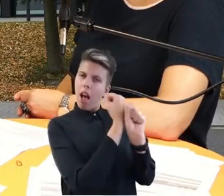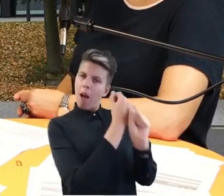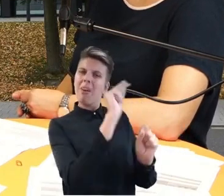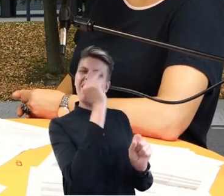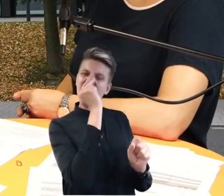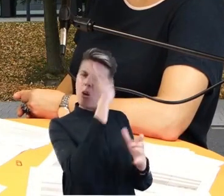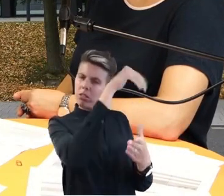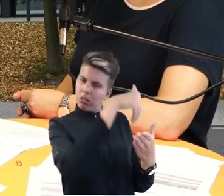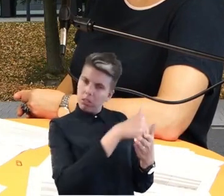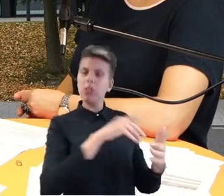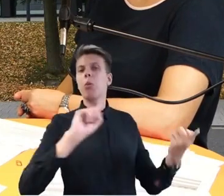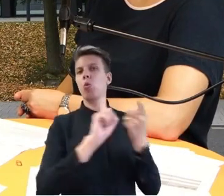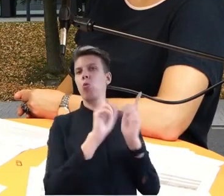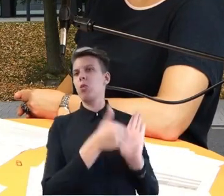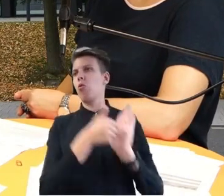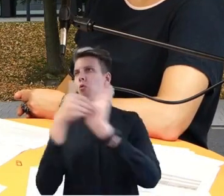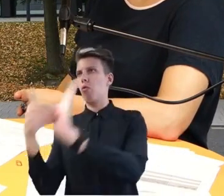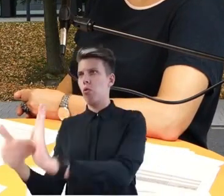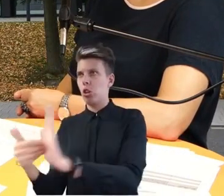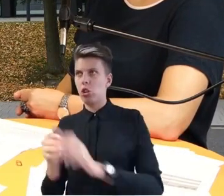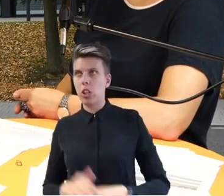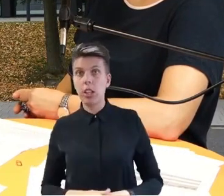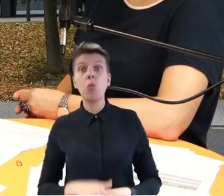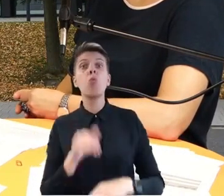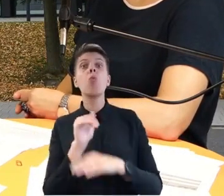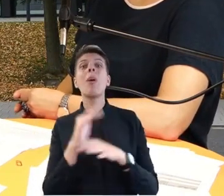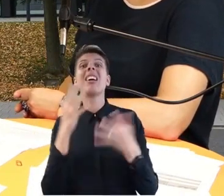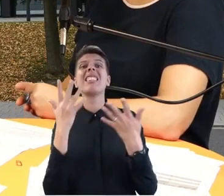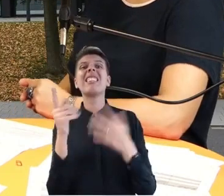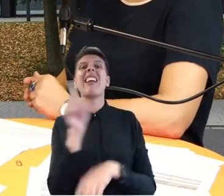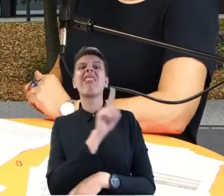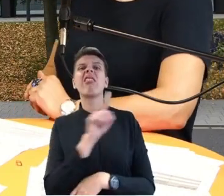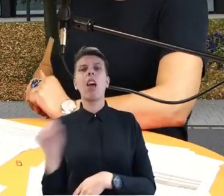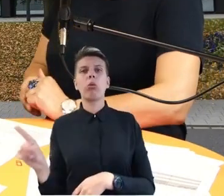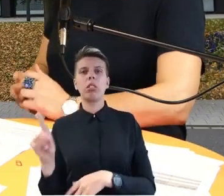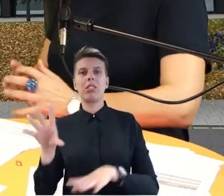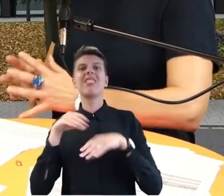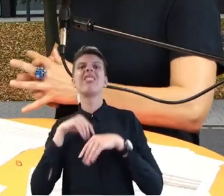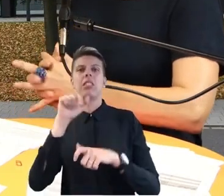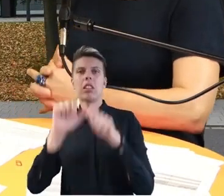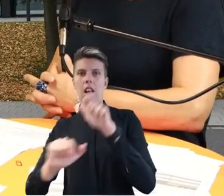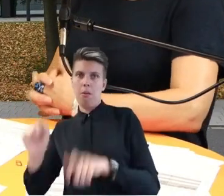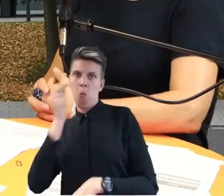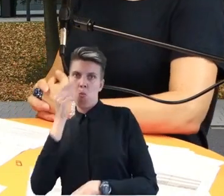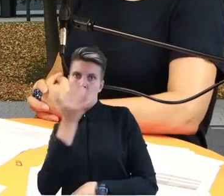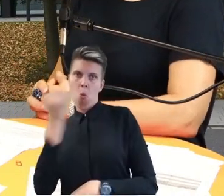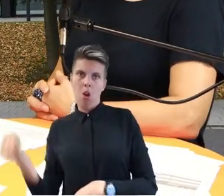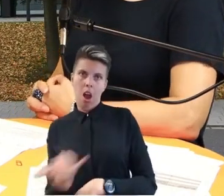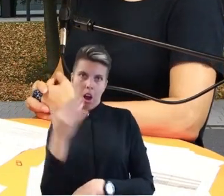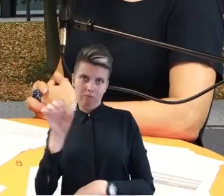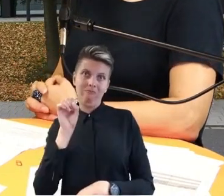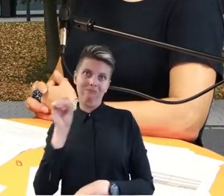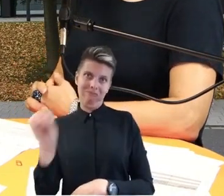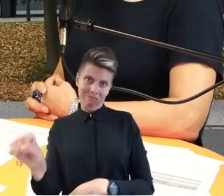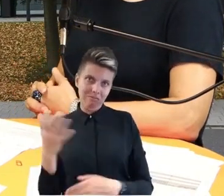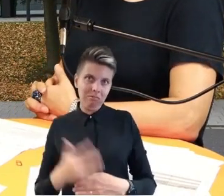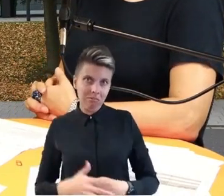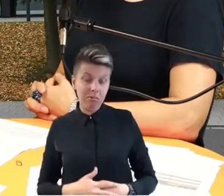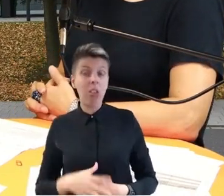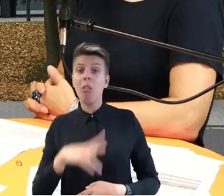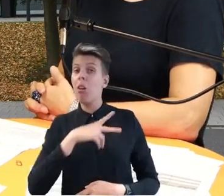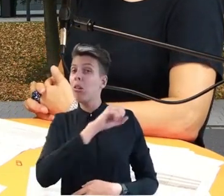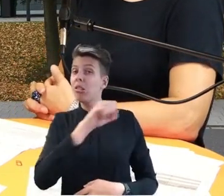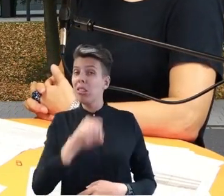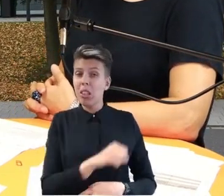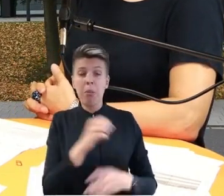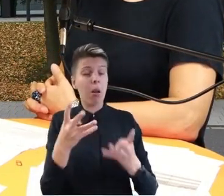psychologische aspekte ich hatte gerade gesagt über 10.000 teilnehmende wir haben auch eine eine große bandbreite an verschiedenen seminaren